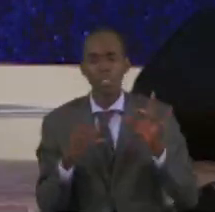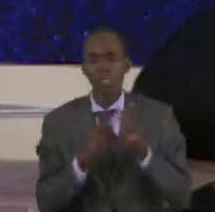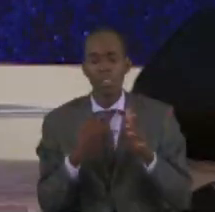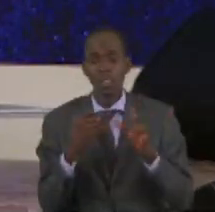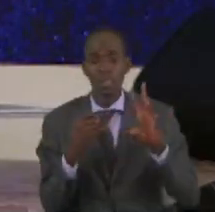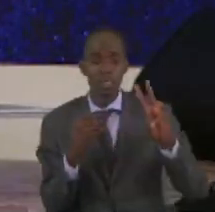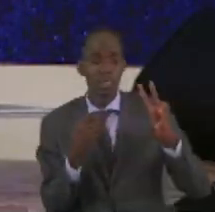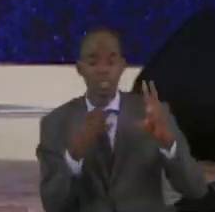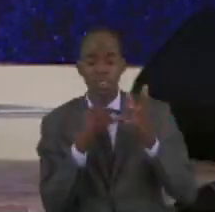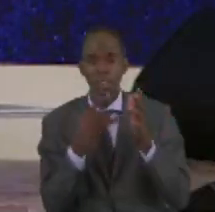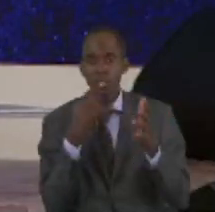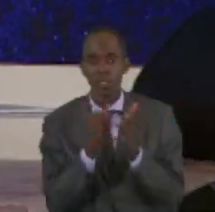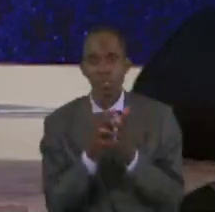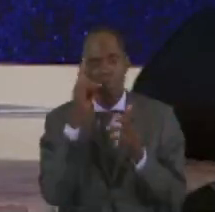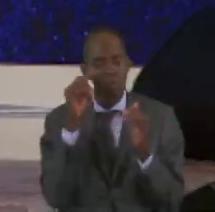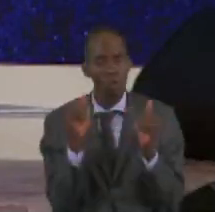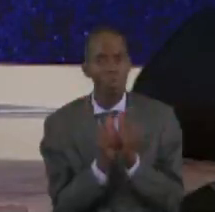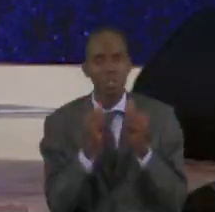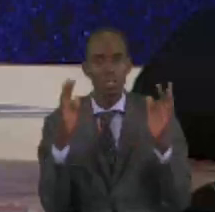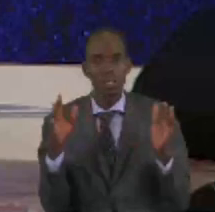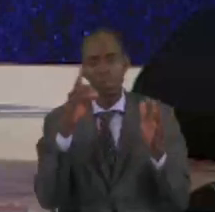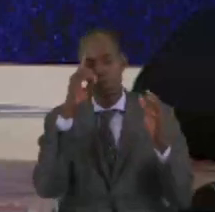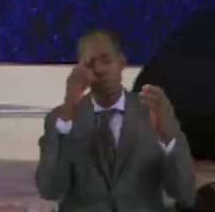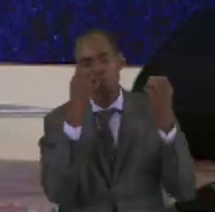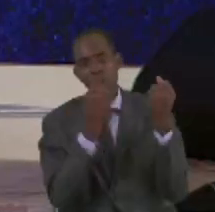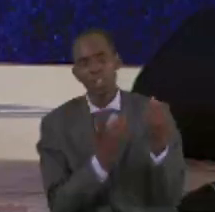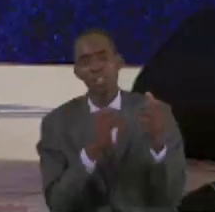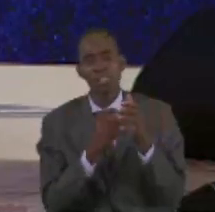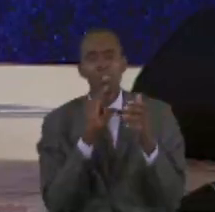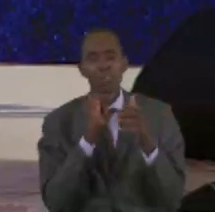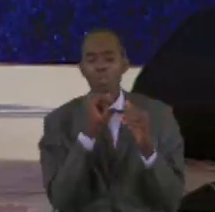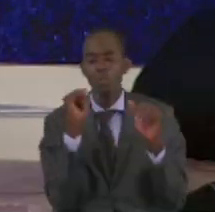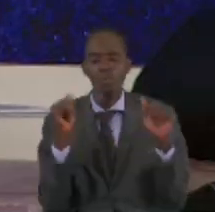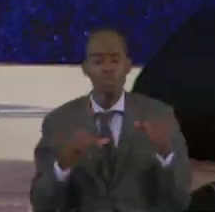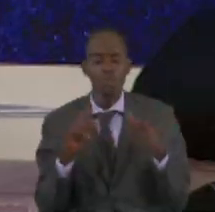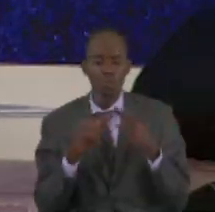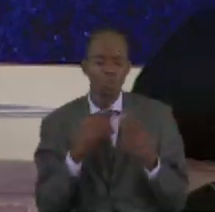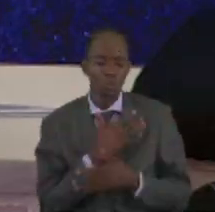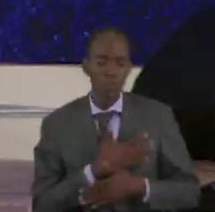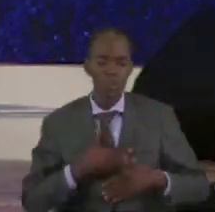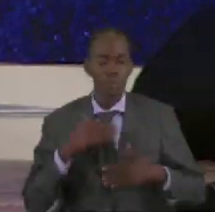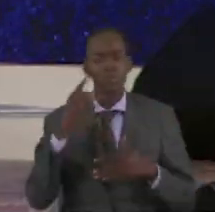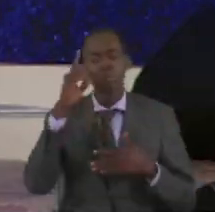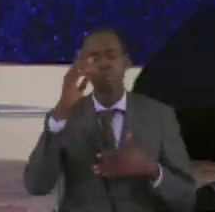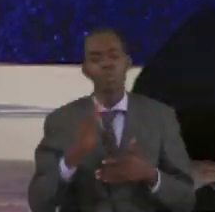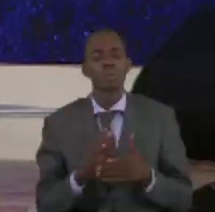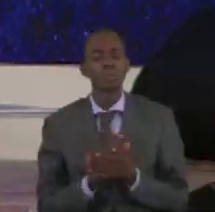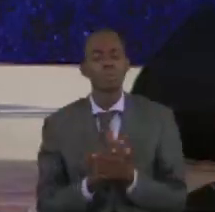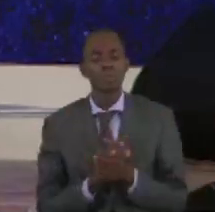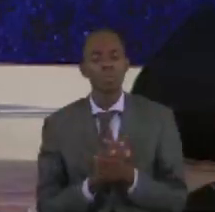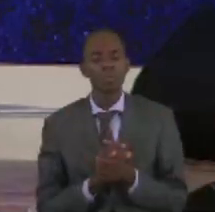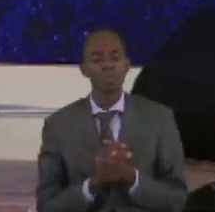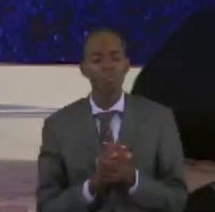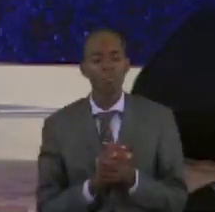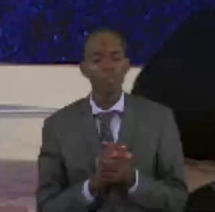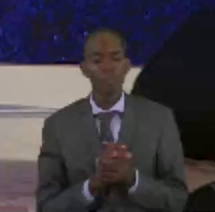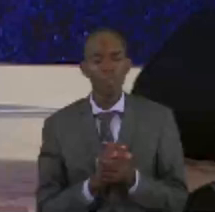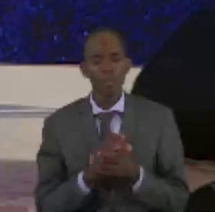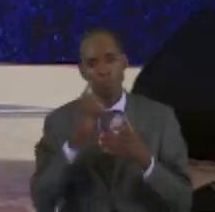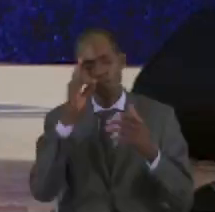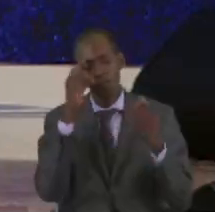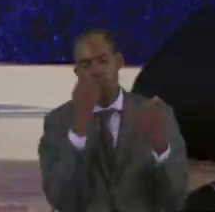Or sans la foi, il est impossible de lui être agréable. Or sans la foi, il est impossible de lui être agréable.